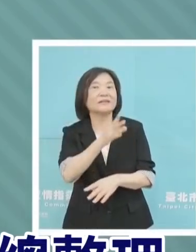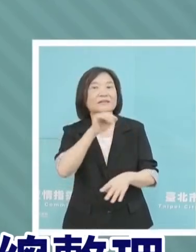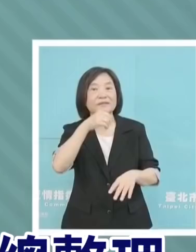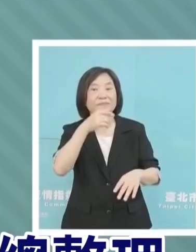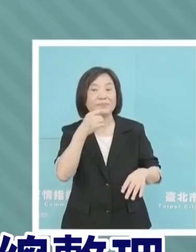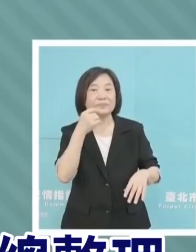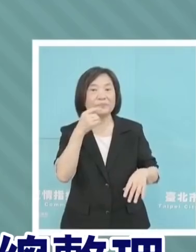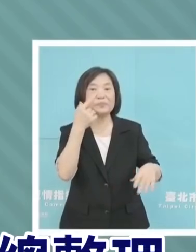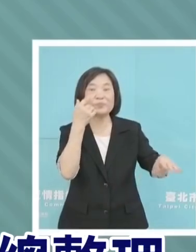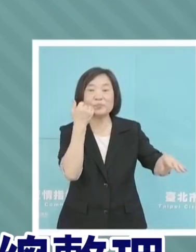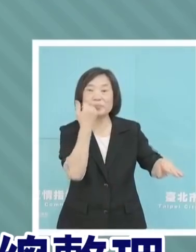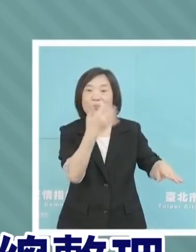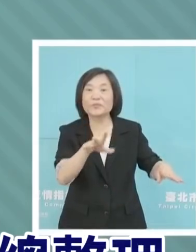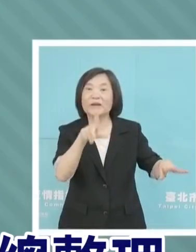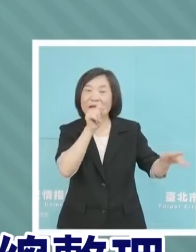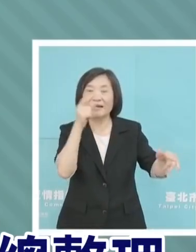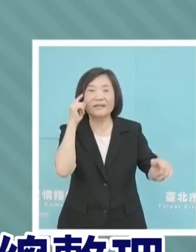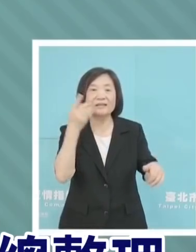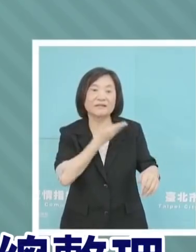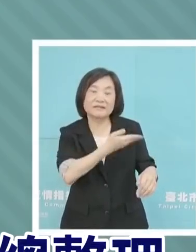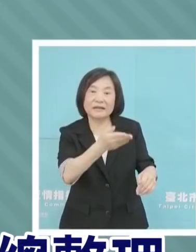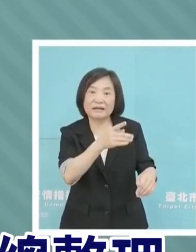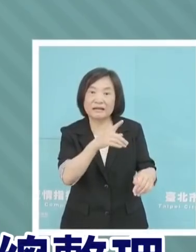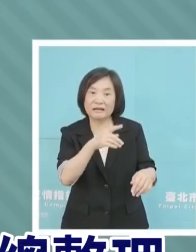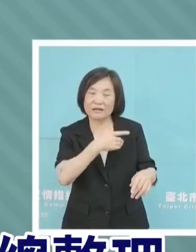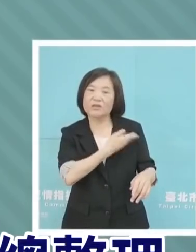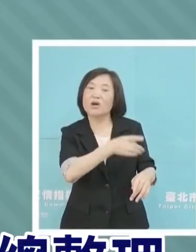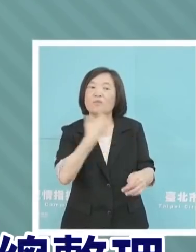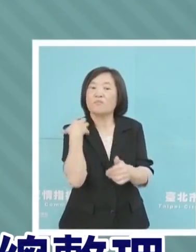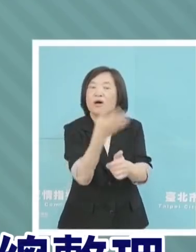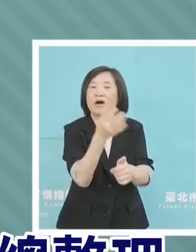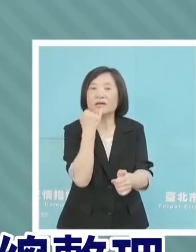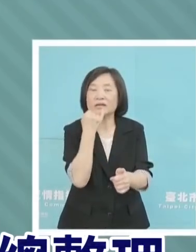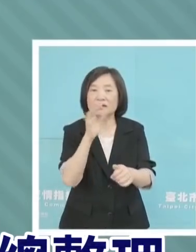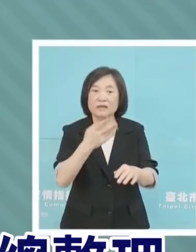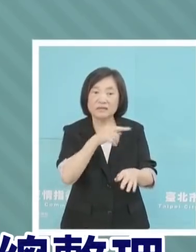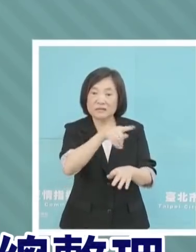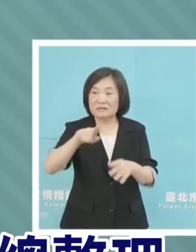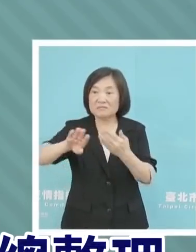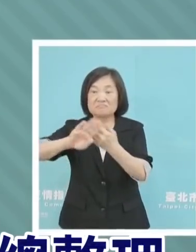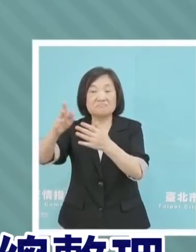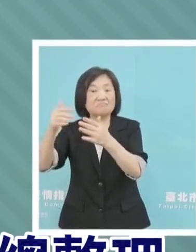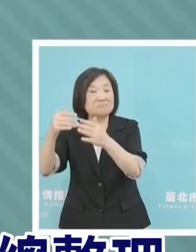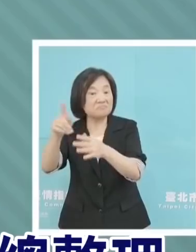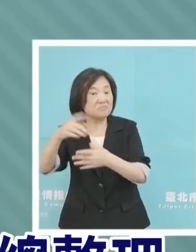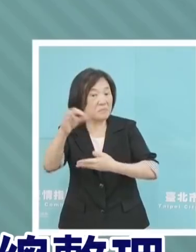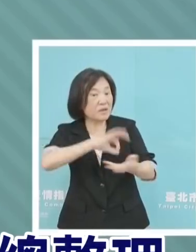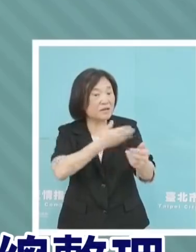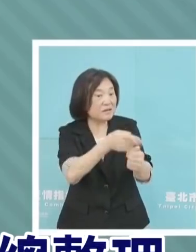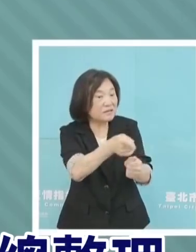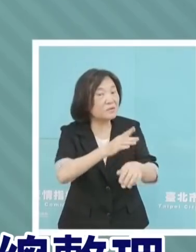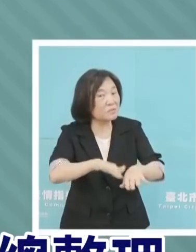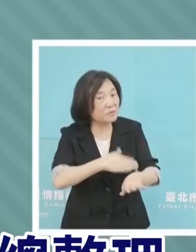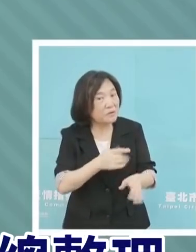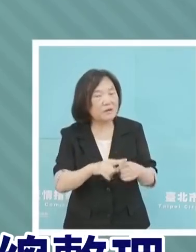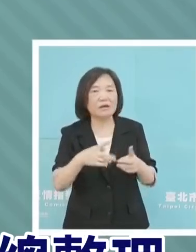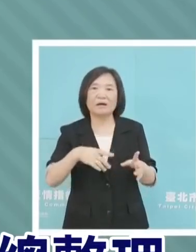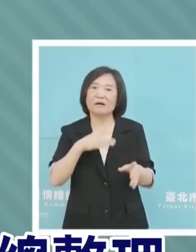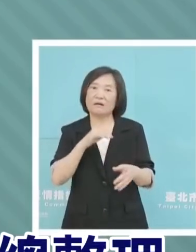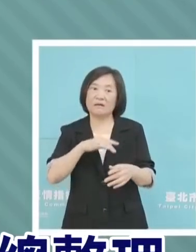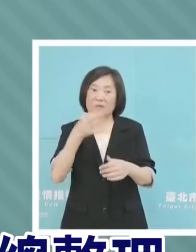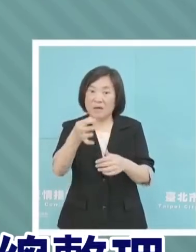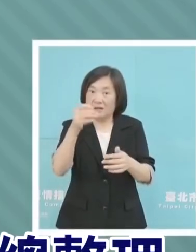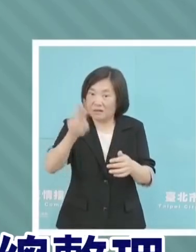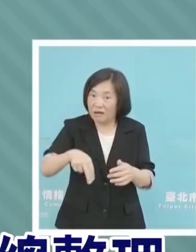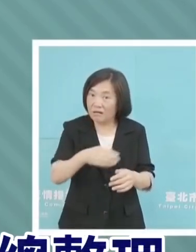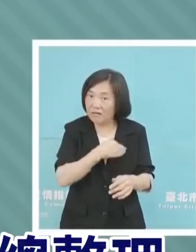苗，但也讲明能不能谈到足够的疫苗，甚至愿不愿意卖，没人敢保证。请教市长是否会忧